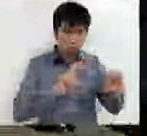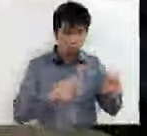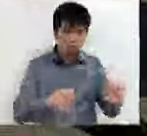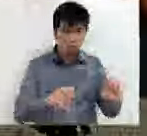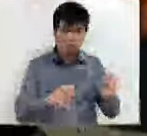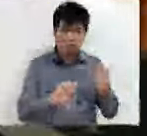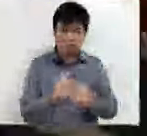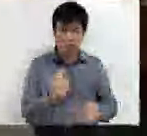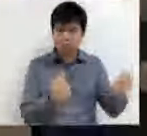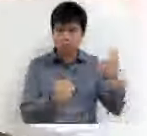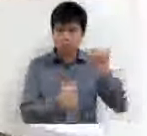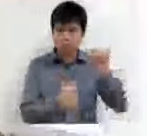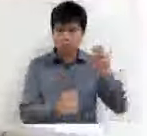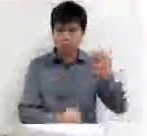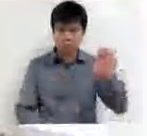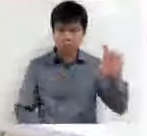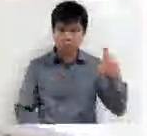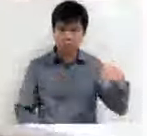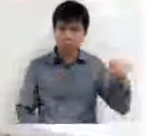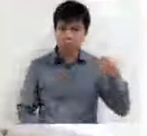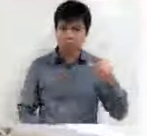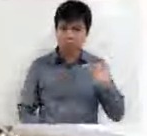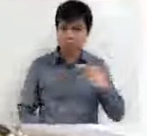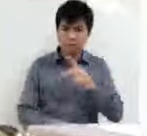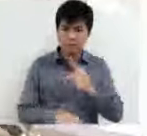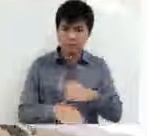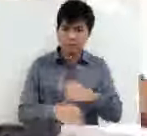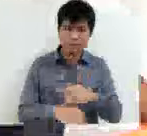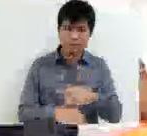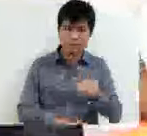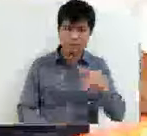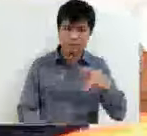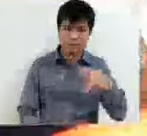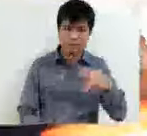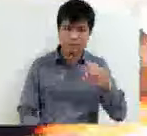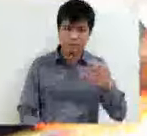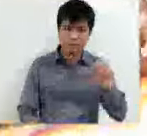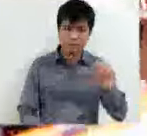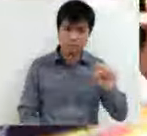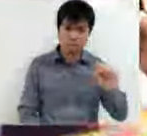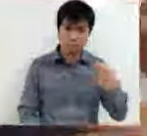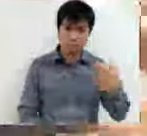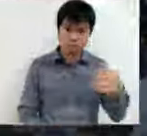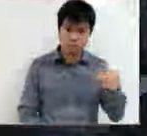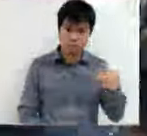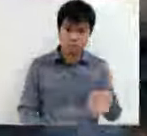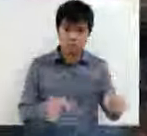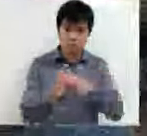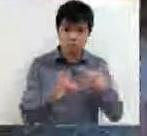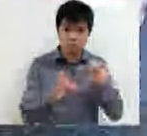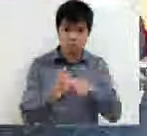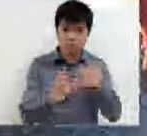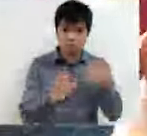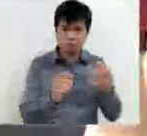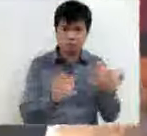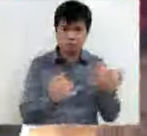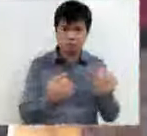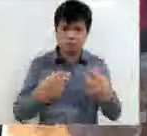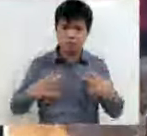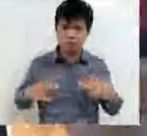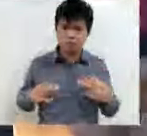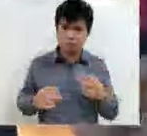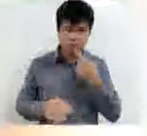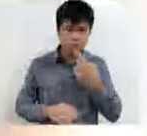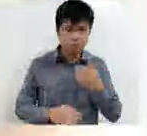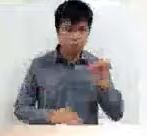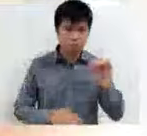mga asset na yan ng Philippine Coast Guard. Ito ay para makita ang kahandaan nito sa dagsa ng mga pasahero ngayong holiday season. Ayon sa DOTR, mas marami ang